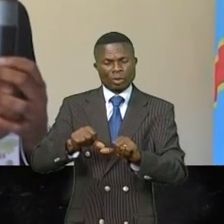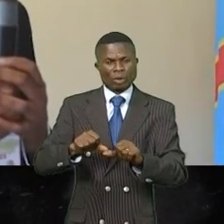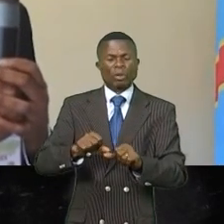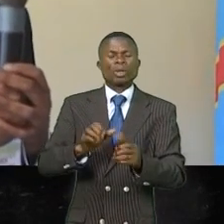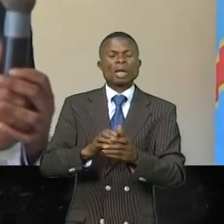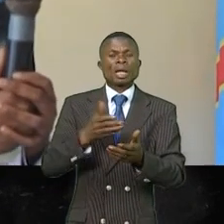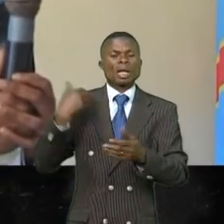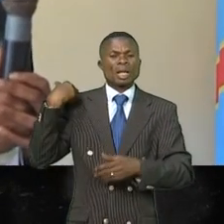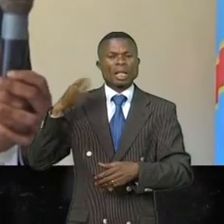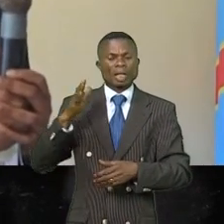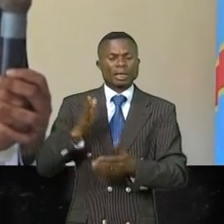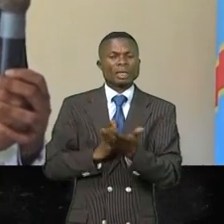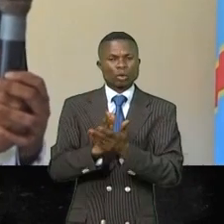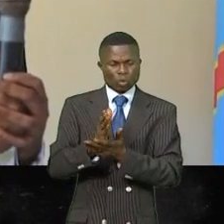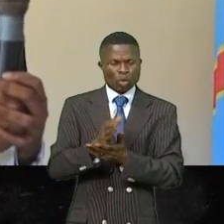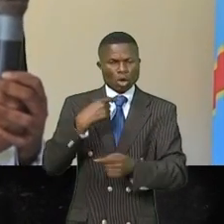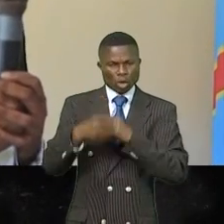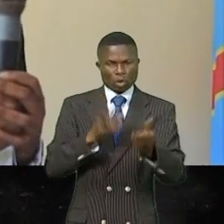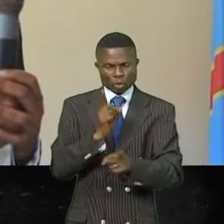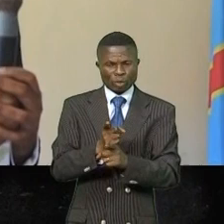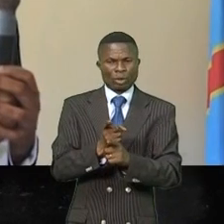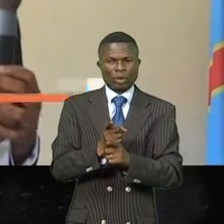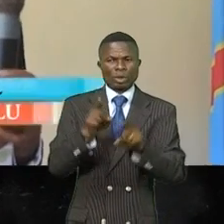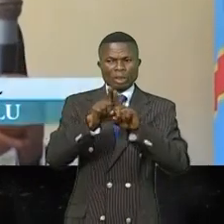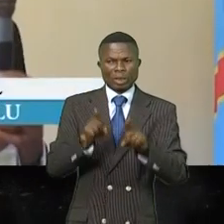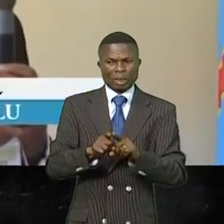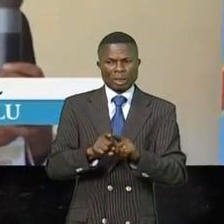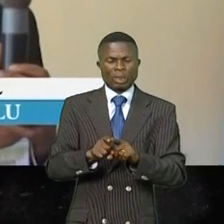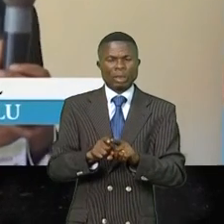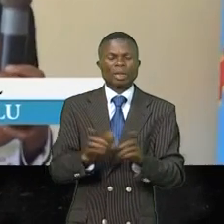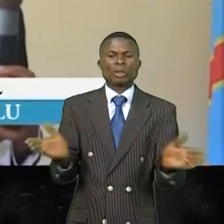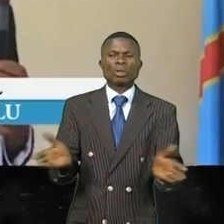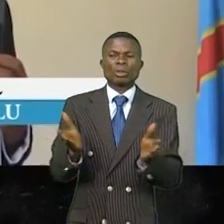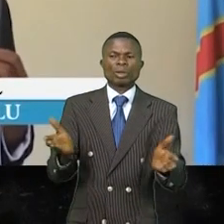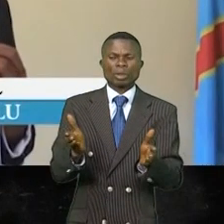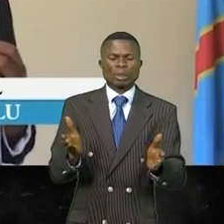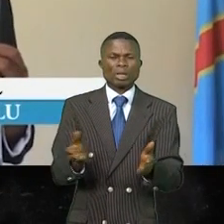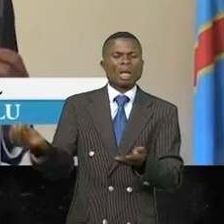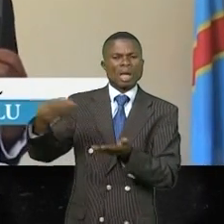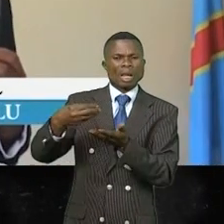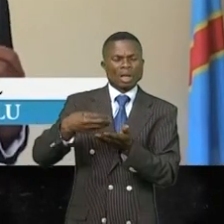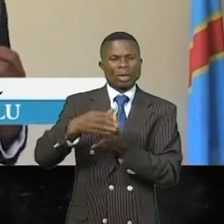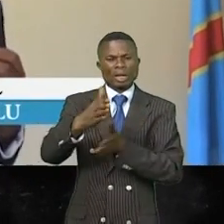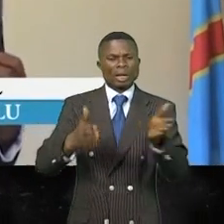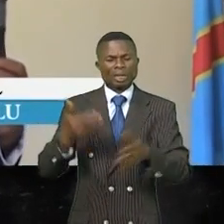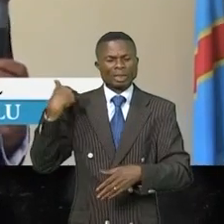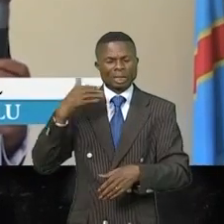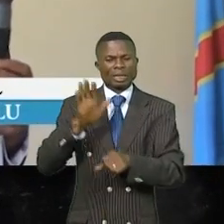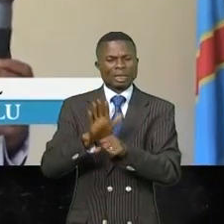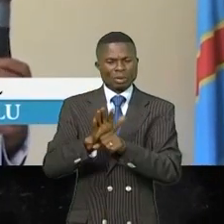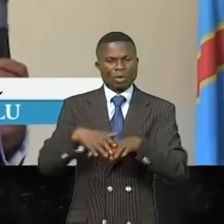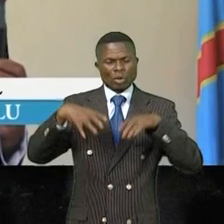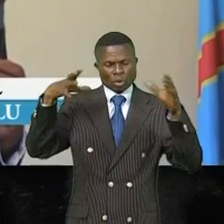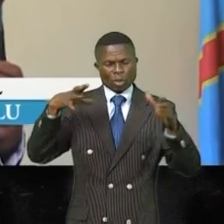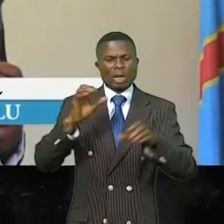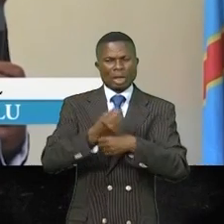l'état des droits, aider le pouvoir central ainsi que provincial à maximiser et canaliser toutes les recettes en